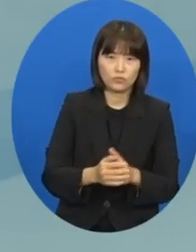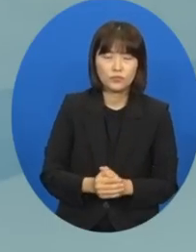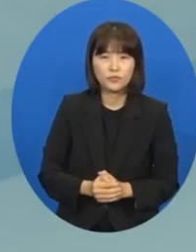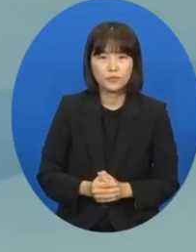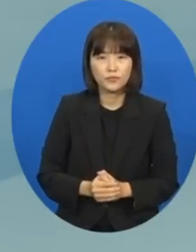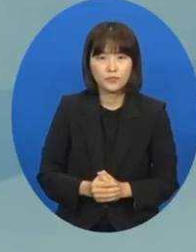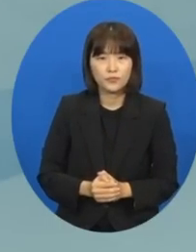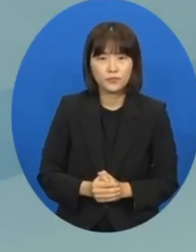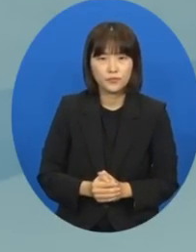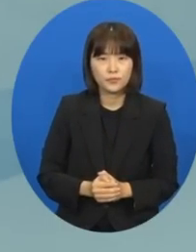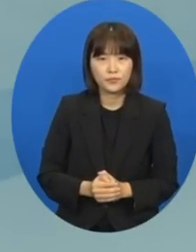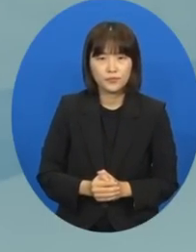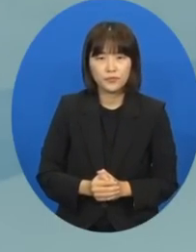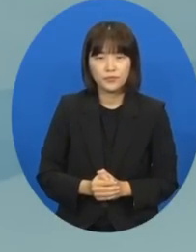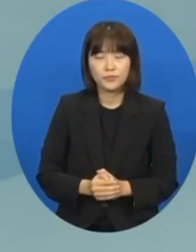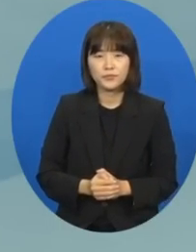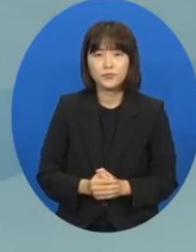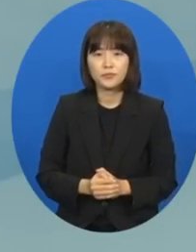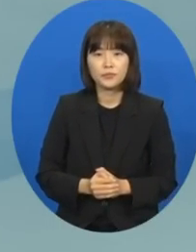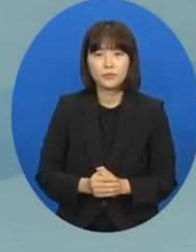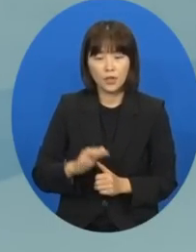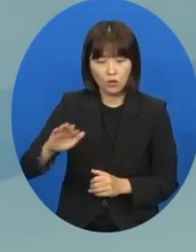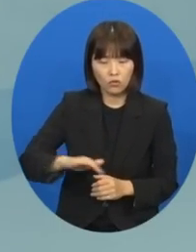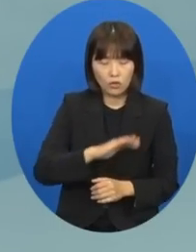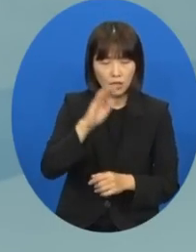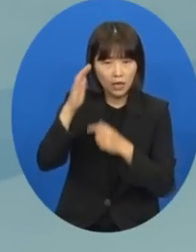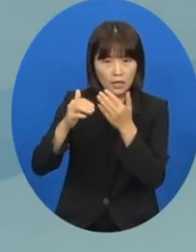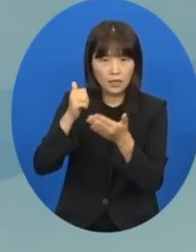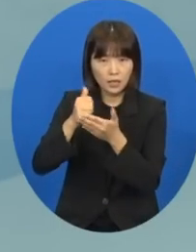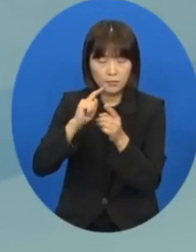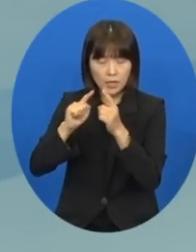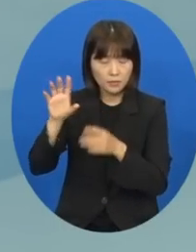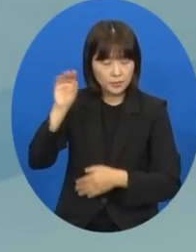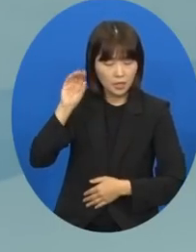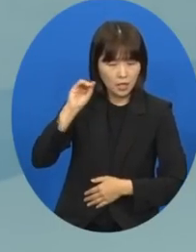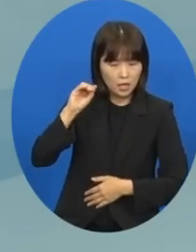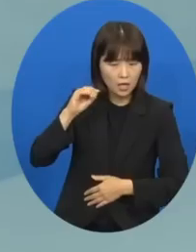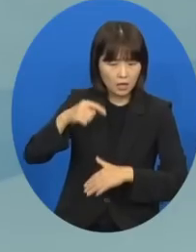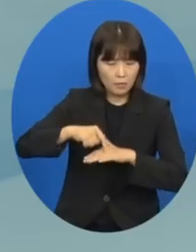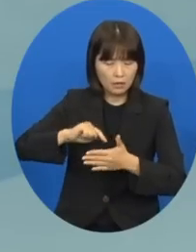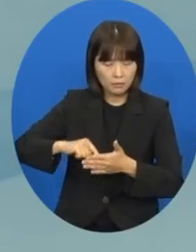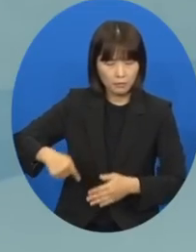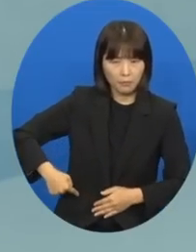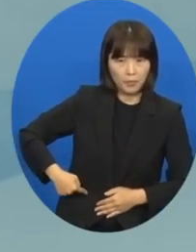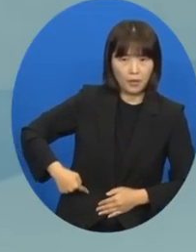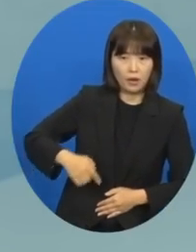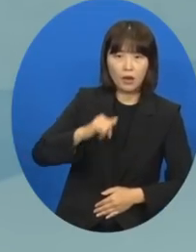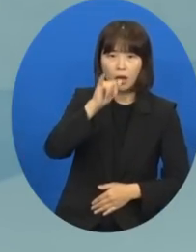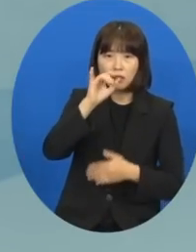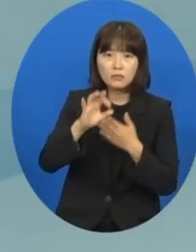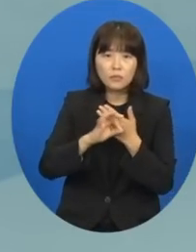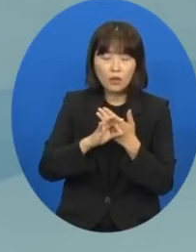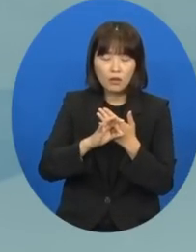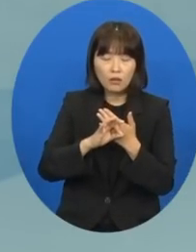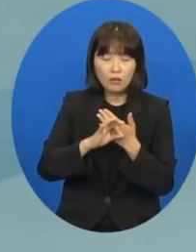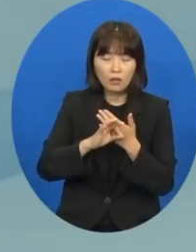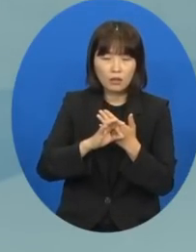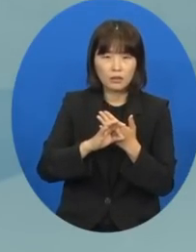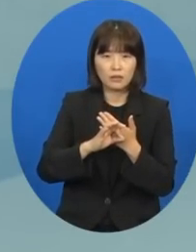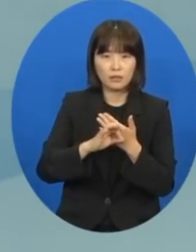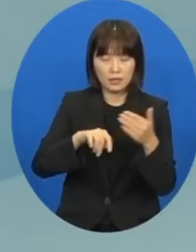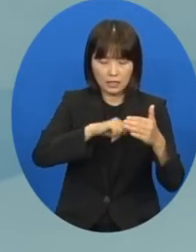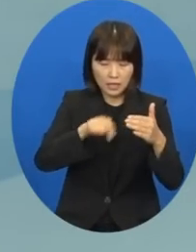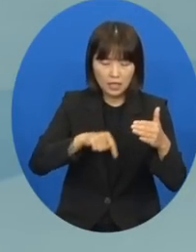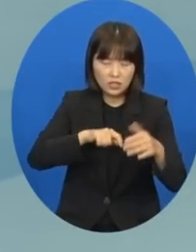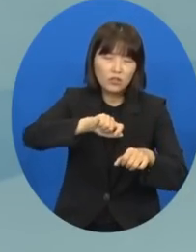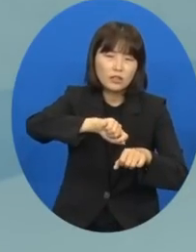거예요. 자, 그래서 우리가 말씀을 듣다가 뭔가 심령에 찔리는 것이 있다면 여러분 그것은 내적 징계입니다. 우리를 하여금